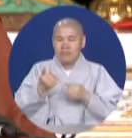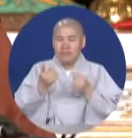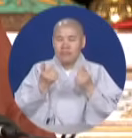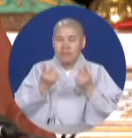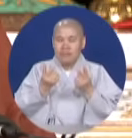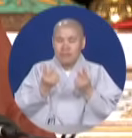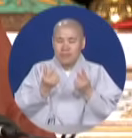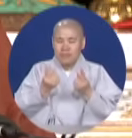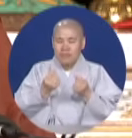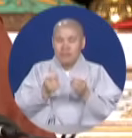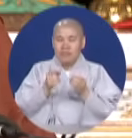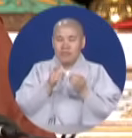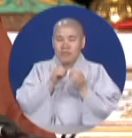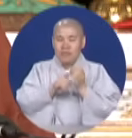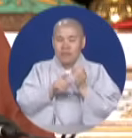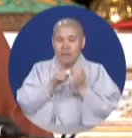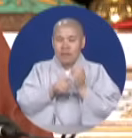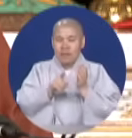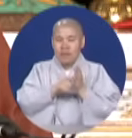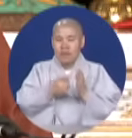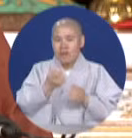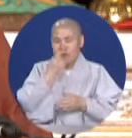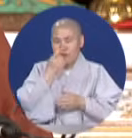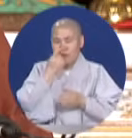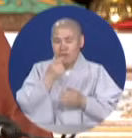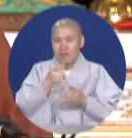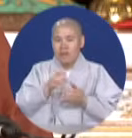그 불교학적인 관점에 의해서